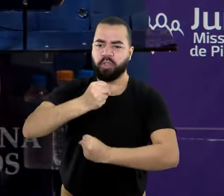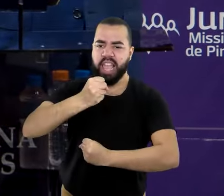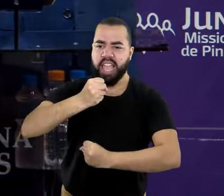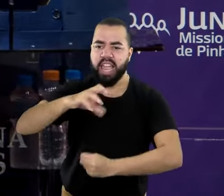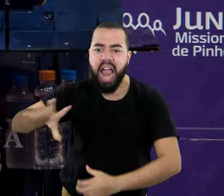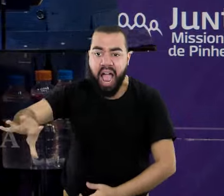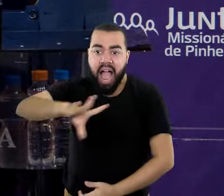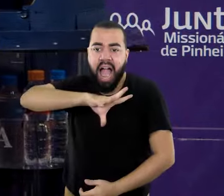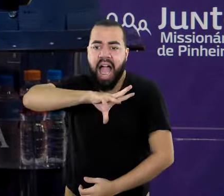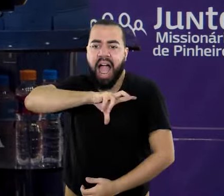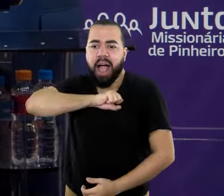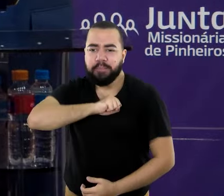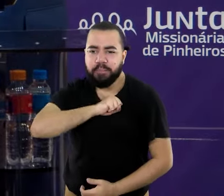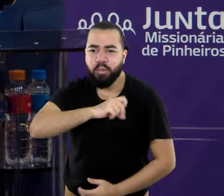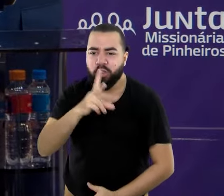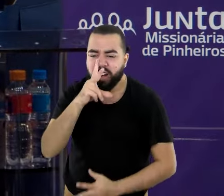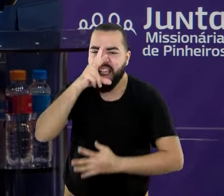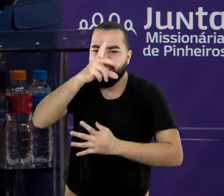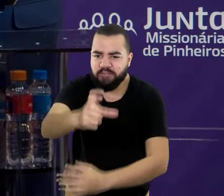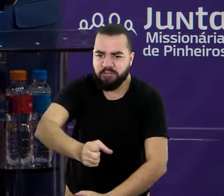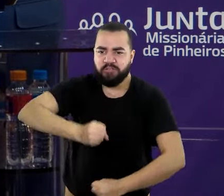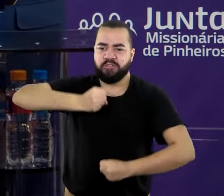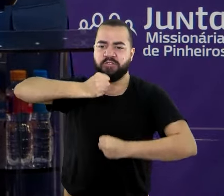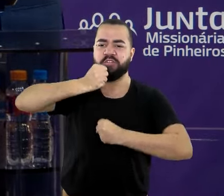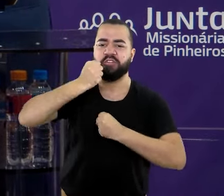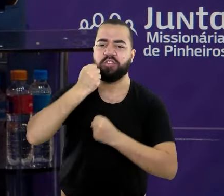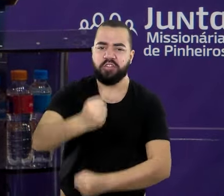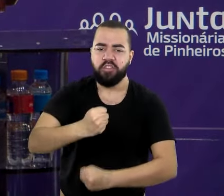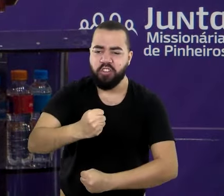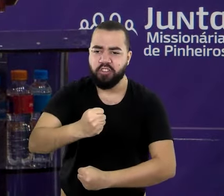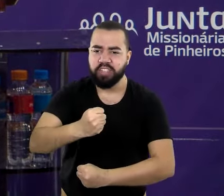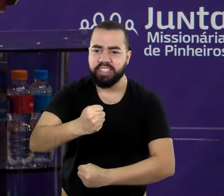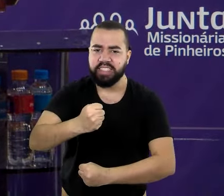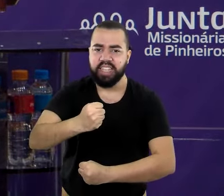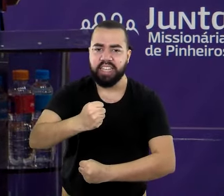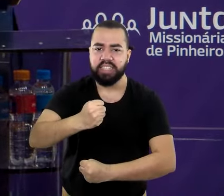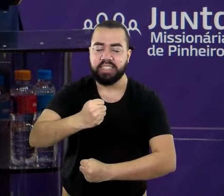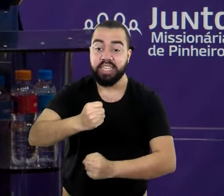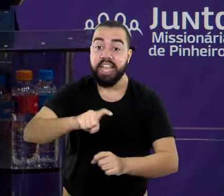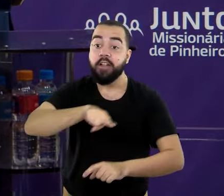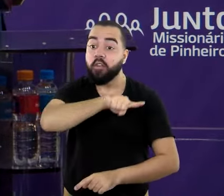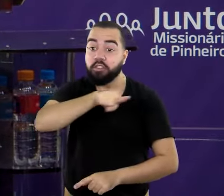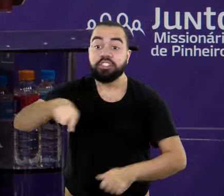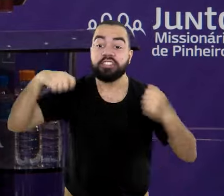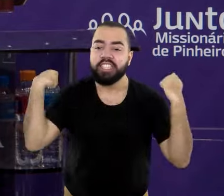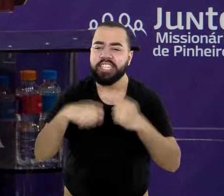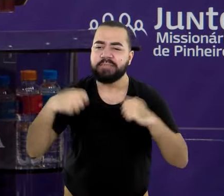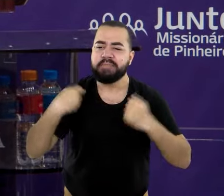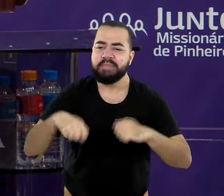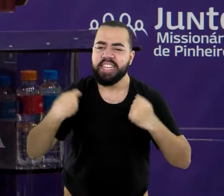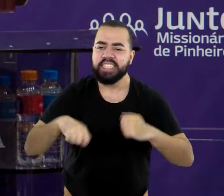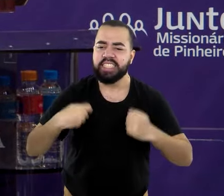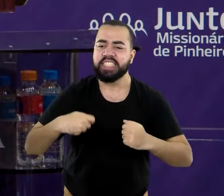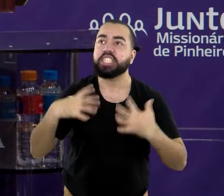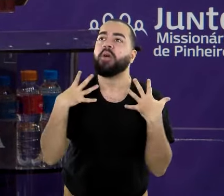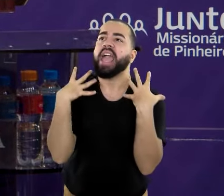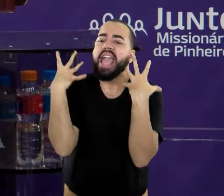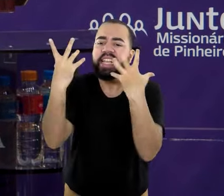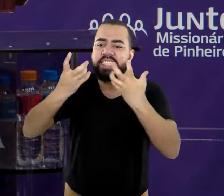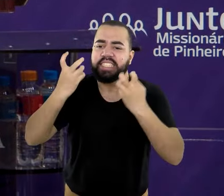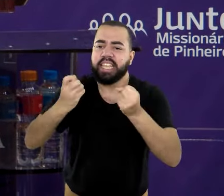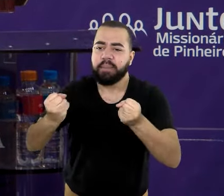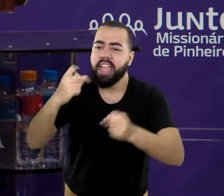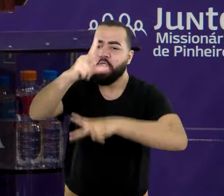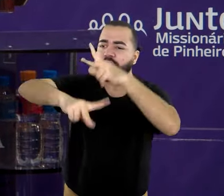근신입니다. É força. 하나님이 주신 것으로 충만하기를 원합니다. Então que vocês possam estar repleto do que Deus dá na sua